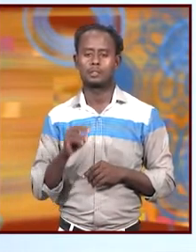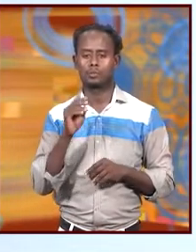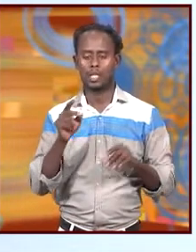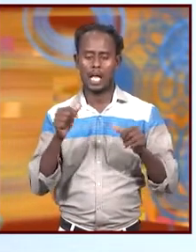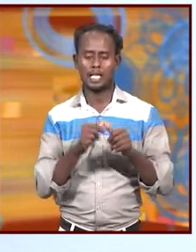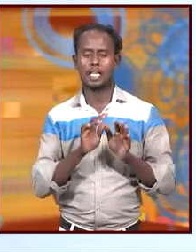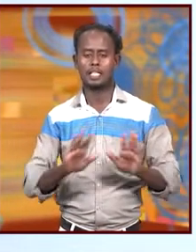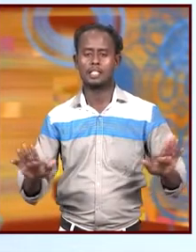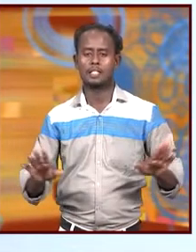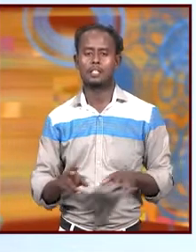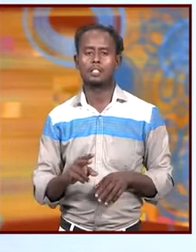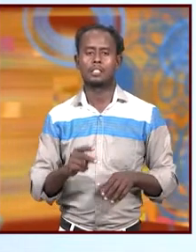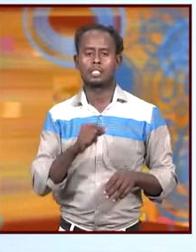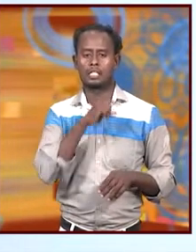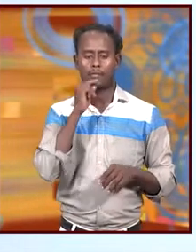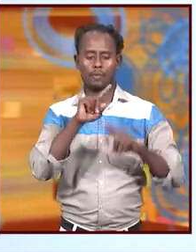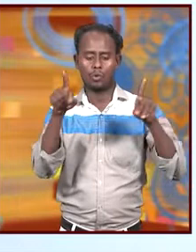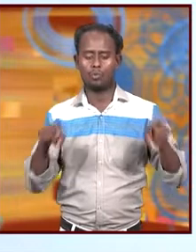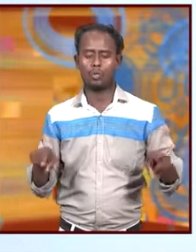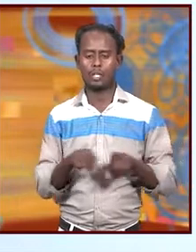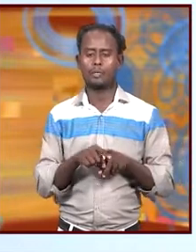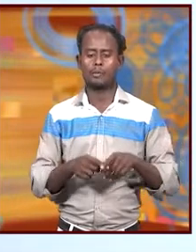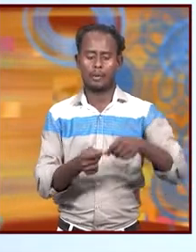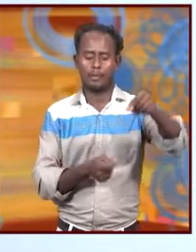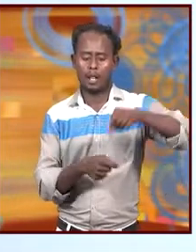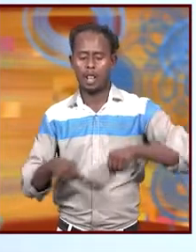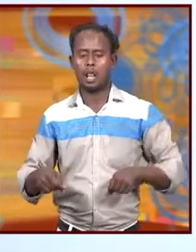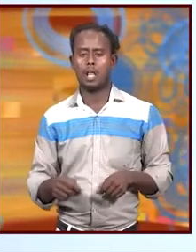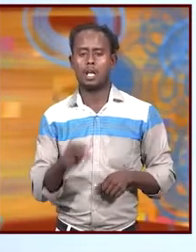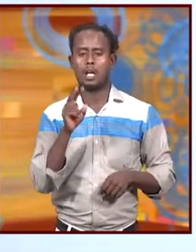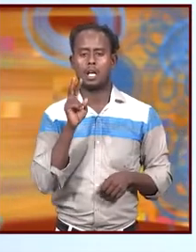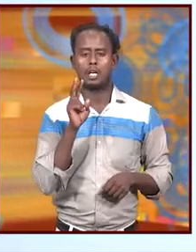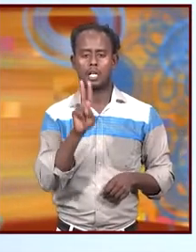3 × 1 = 4, 2. ஆக செவ்வக வடிவ பூங்காவினுடைய பரப்பளவானது